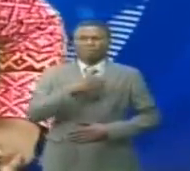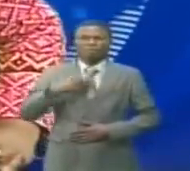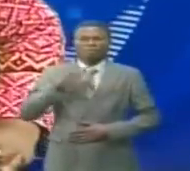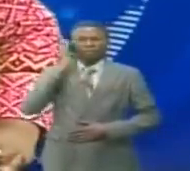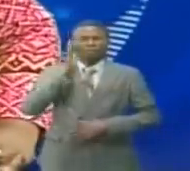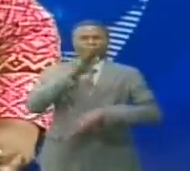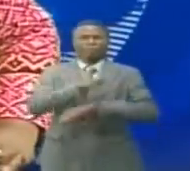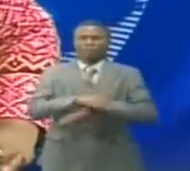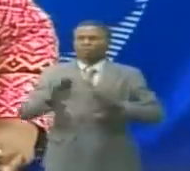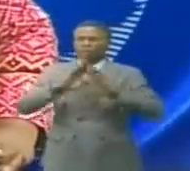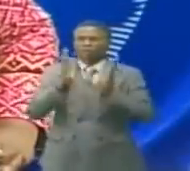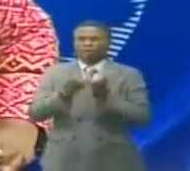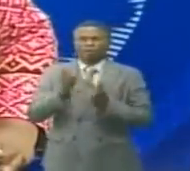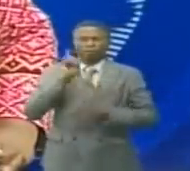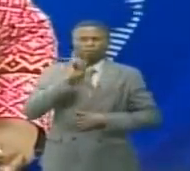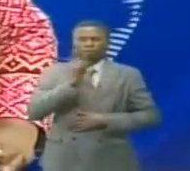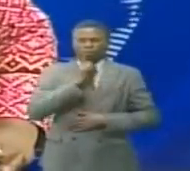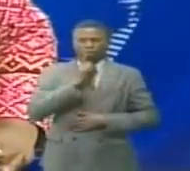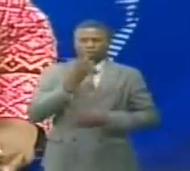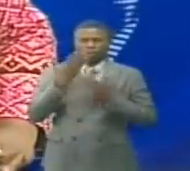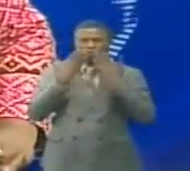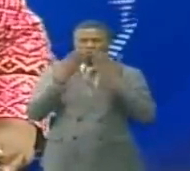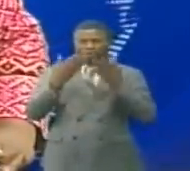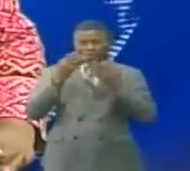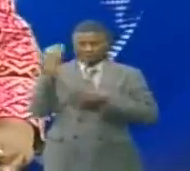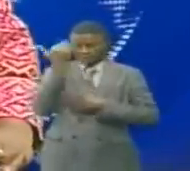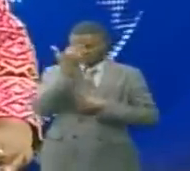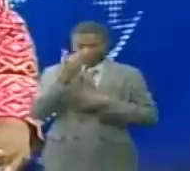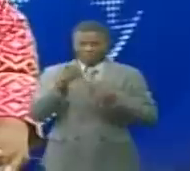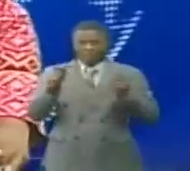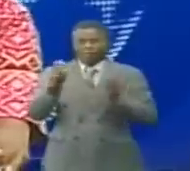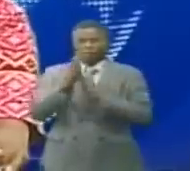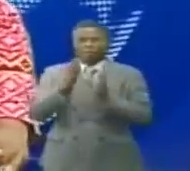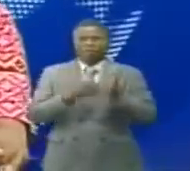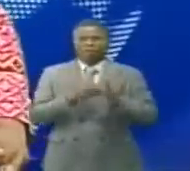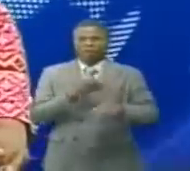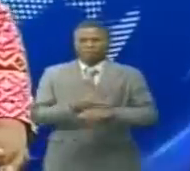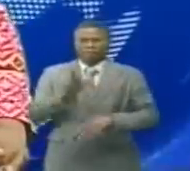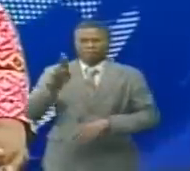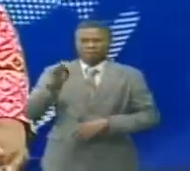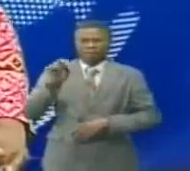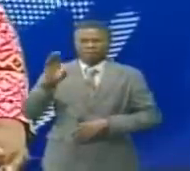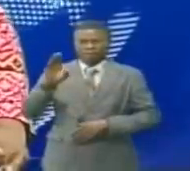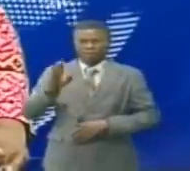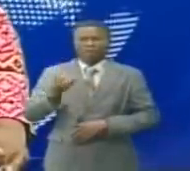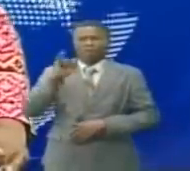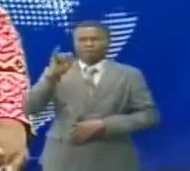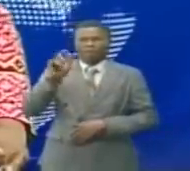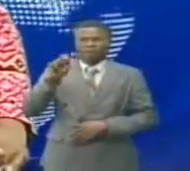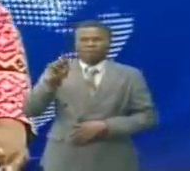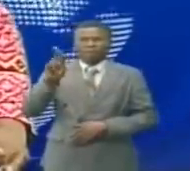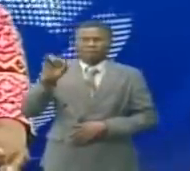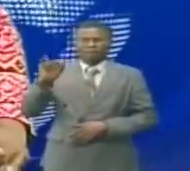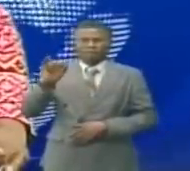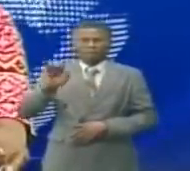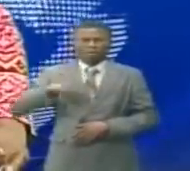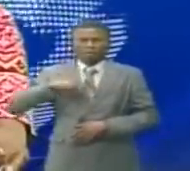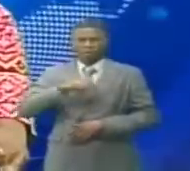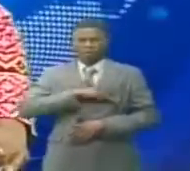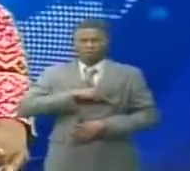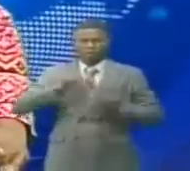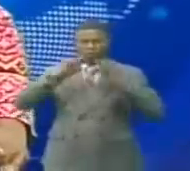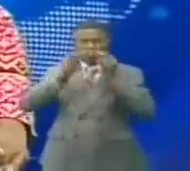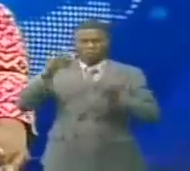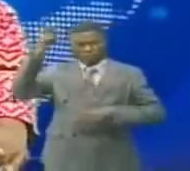Bonsoir à toutes et à tous et bienvenue à ce journal de 19h sur la RTNC. Direction Ituri, où les membres des partis politiques et